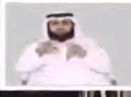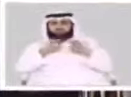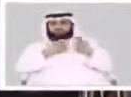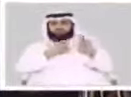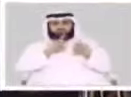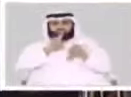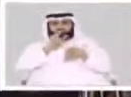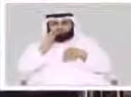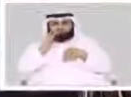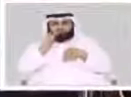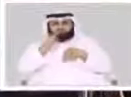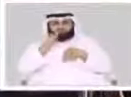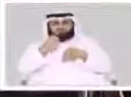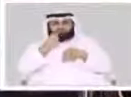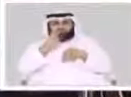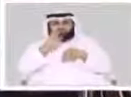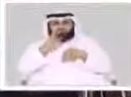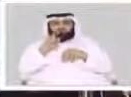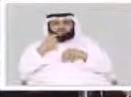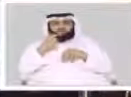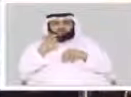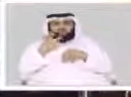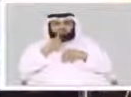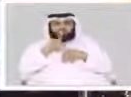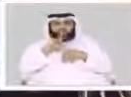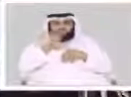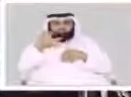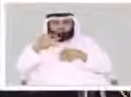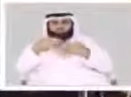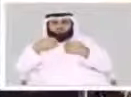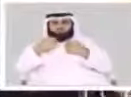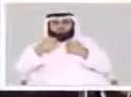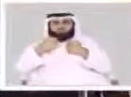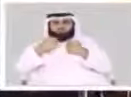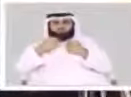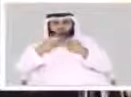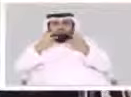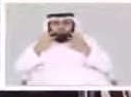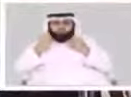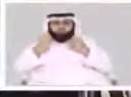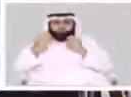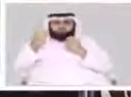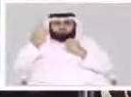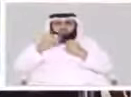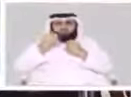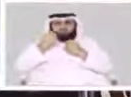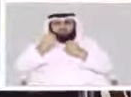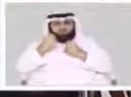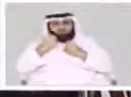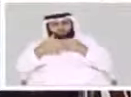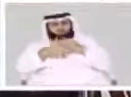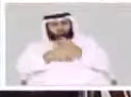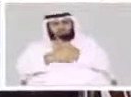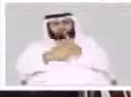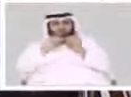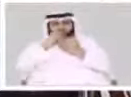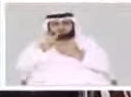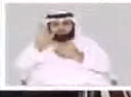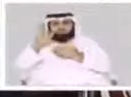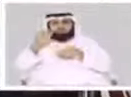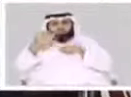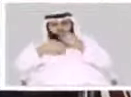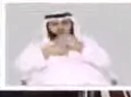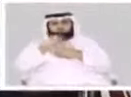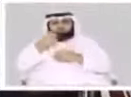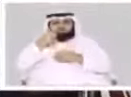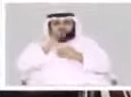بني إسرائيل. طبعا خوفوا، قالوا إن فيها قوما جبارين، يعني ناس عظام وأشداء، وإنا لن ندخلها حتى يخرجوا منها، فإن